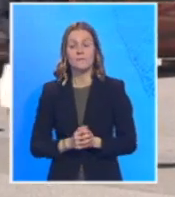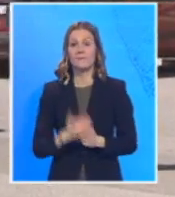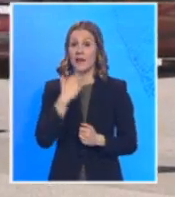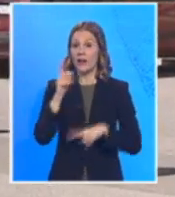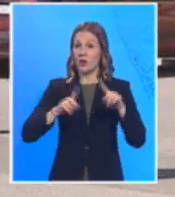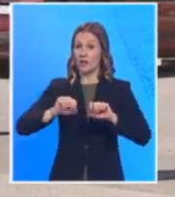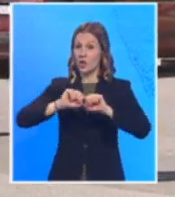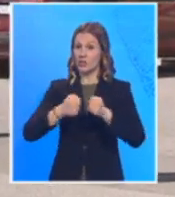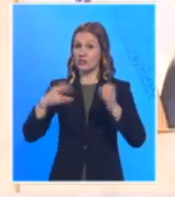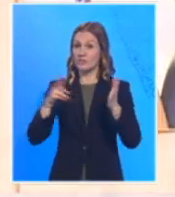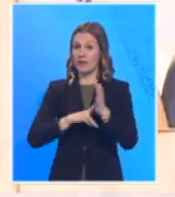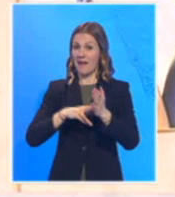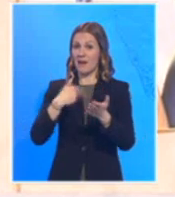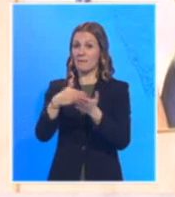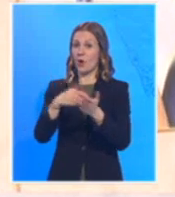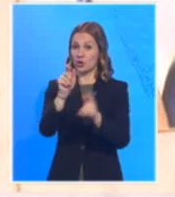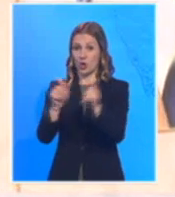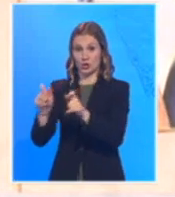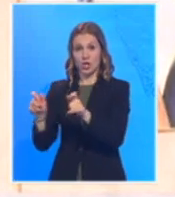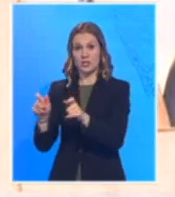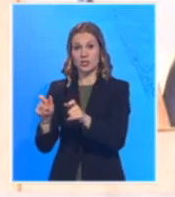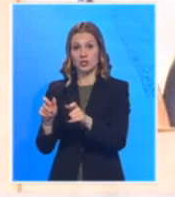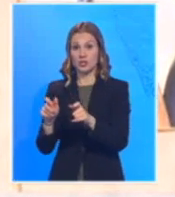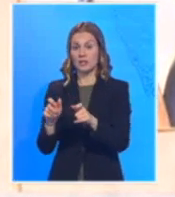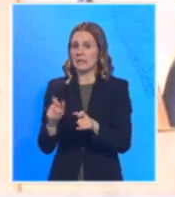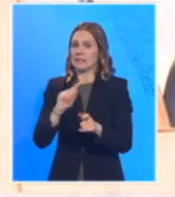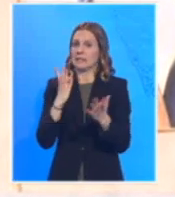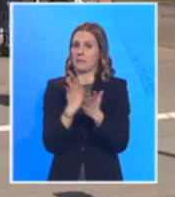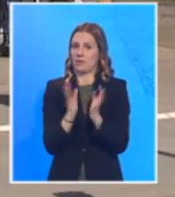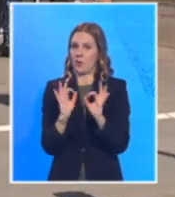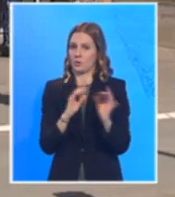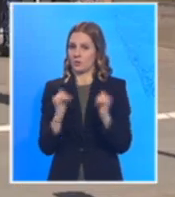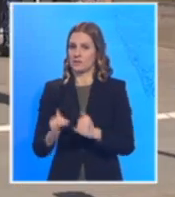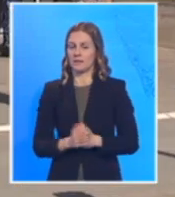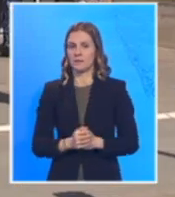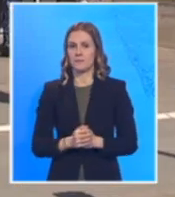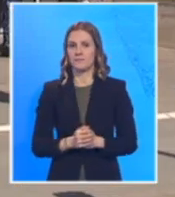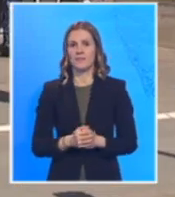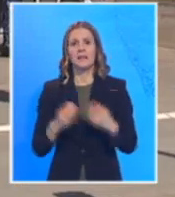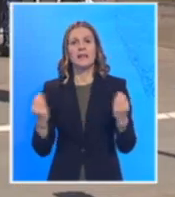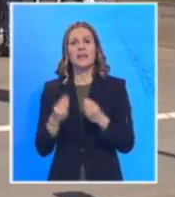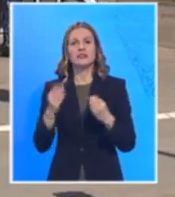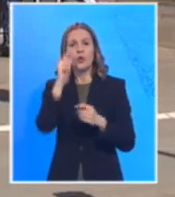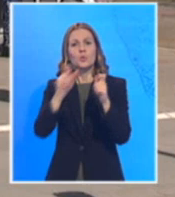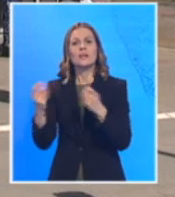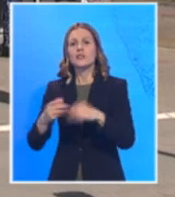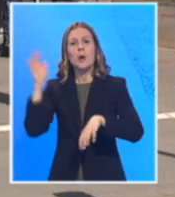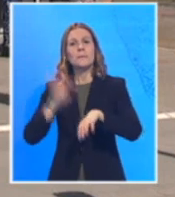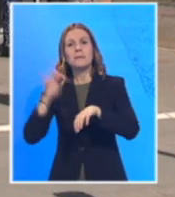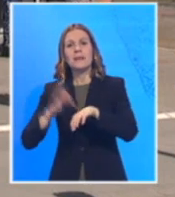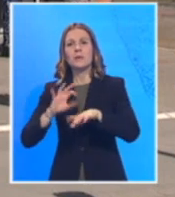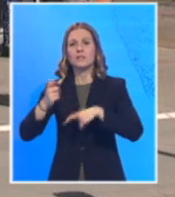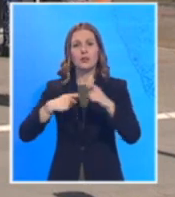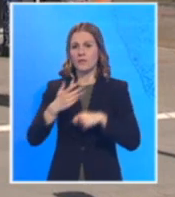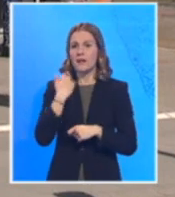prava potrošača, bar prema dosadašnjim informacijama UPOK-a, na sreću nije bilo. Velikih primjedbi potrošača nismo imali, doduše javio nam